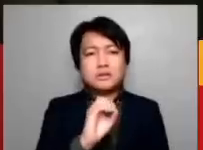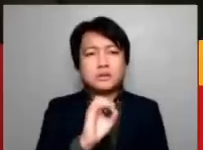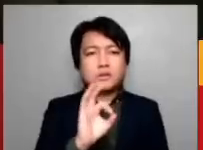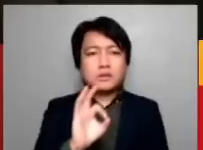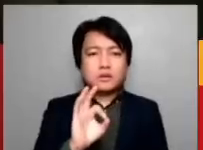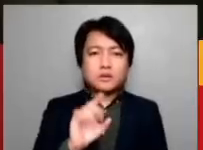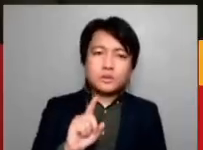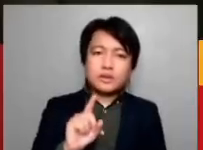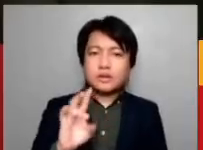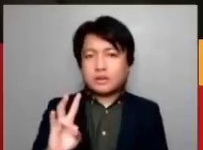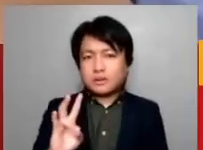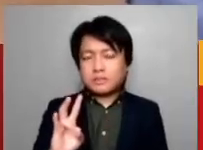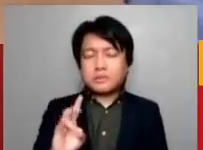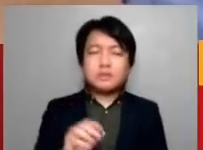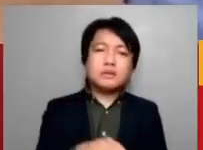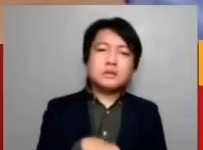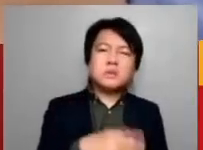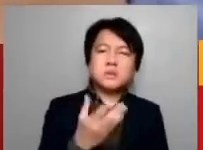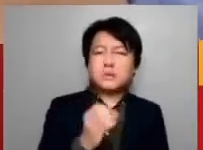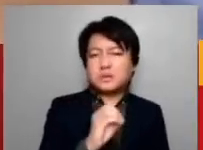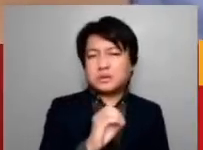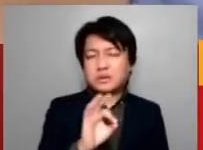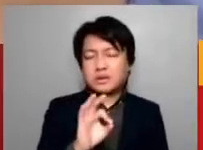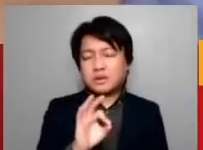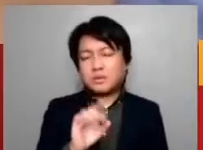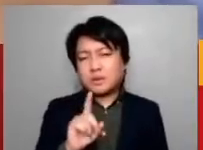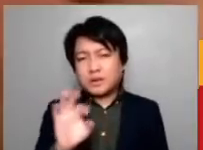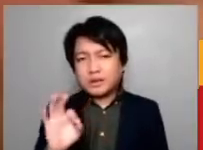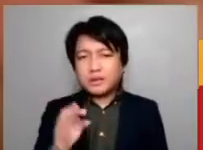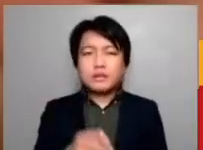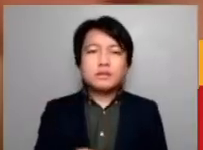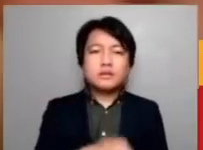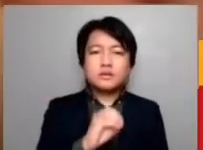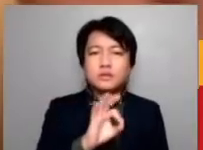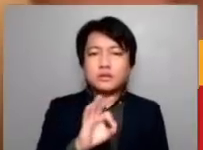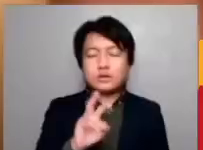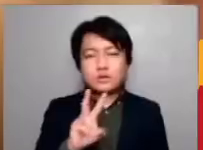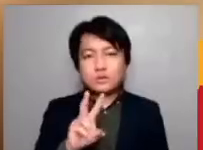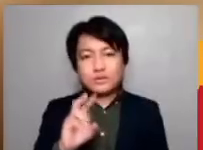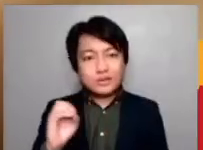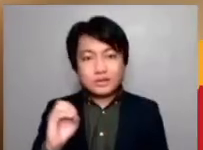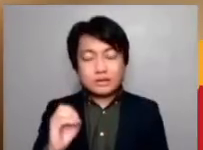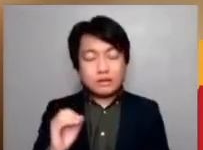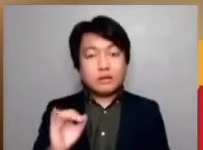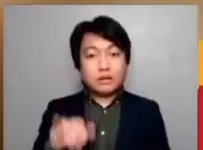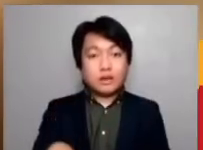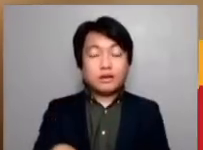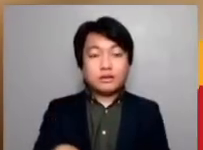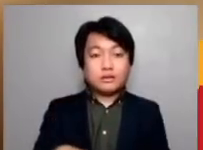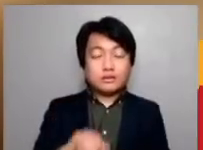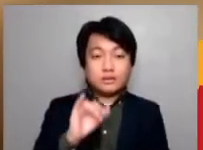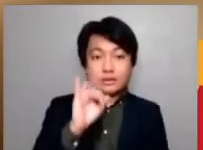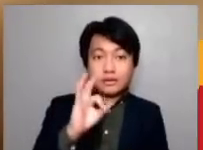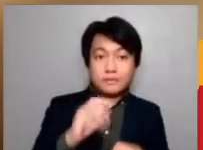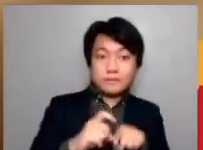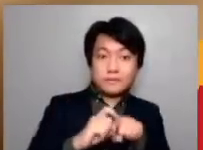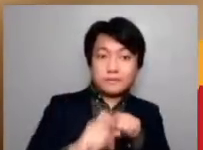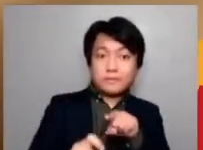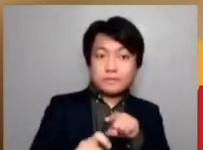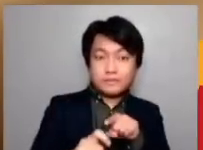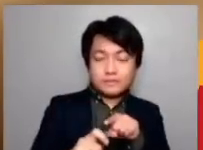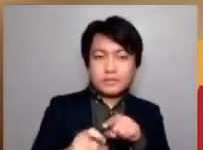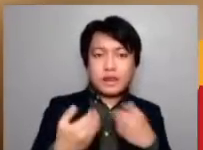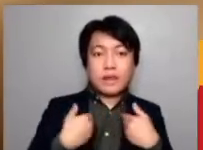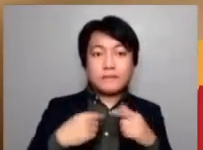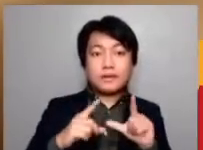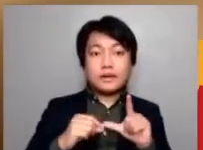0917, 0919, 0920, etc. Basta yung regular na number. Oo. Pag nag-text sa'yo yan, tas merong link, hindi po yan